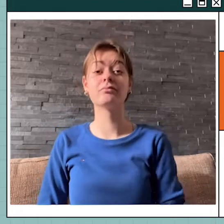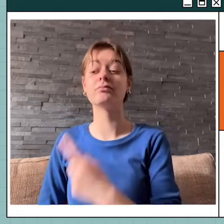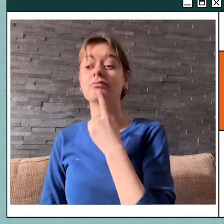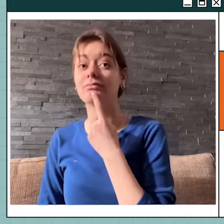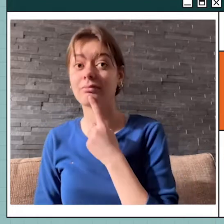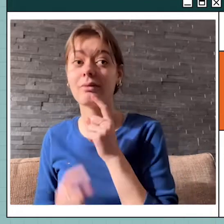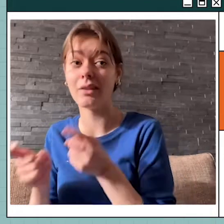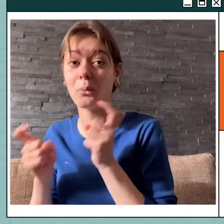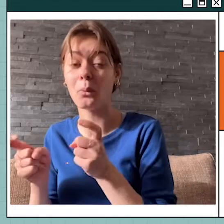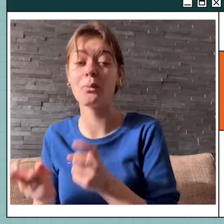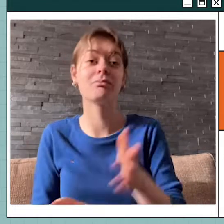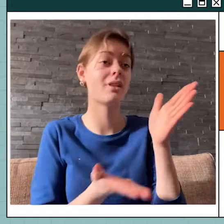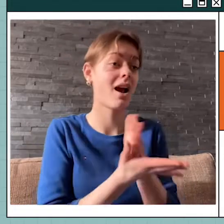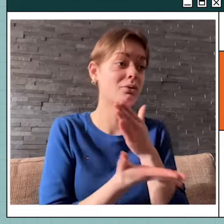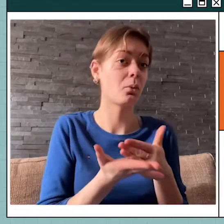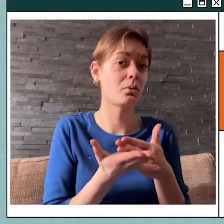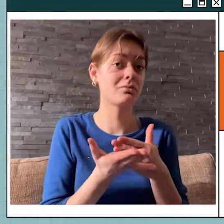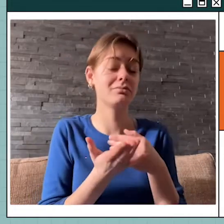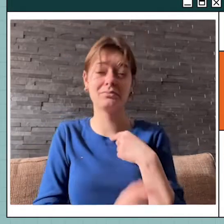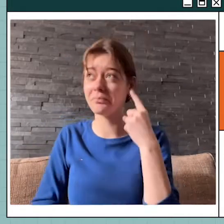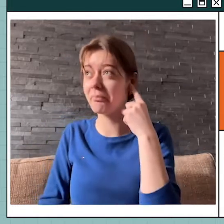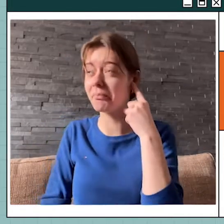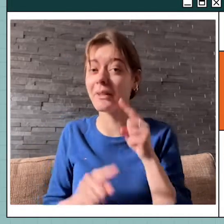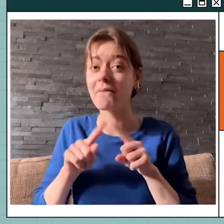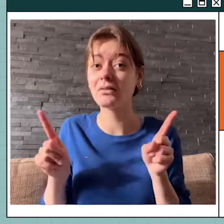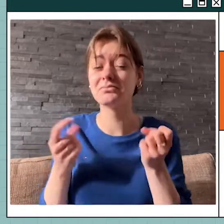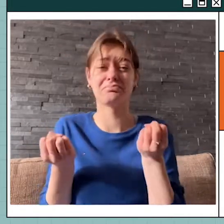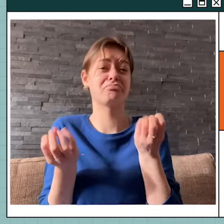si j'utilise pas ma voix. Cadeau, gâteau.